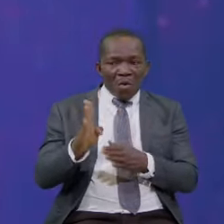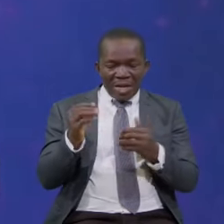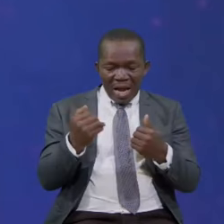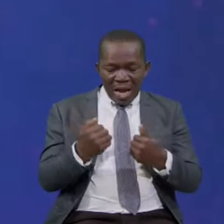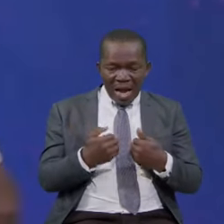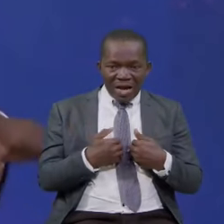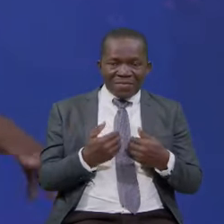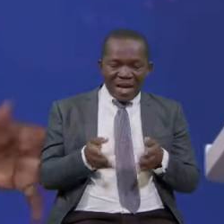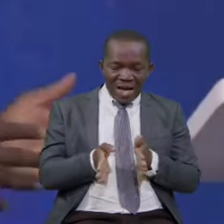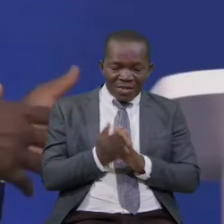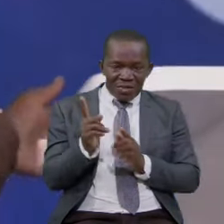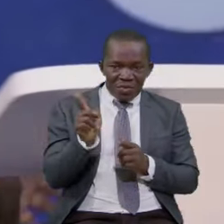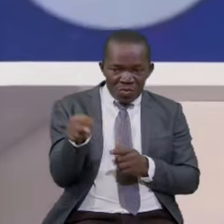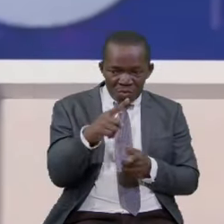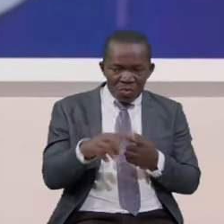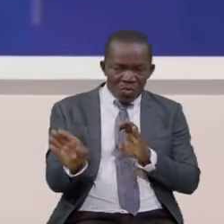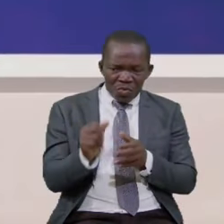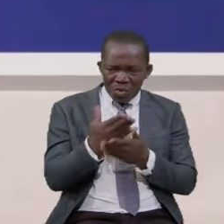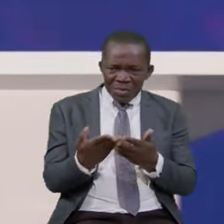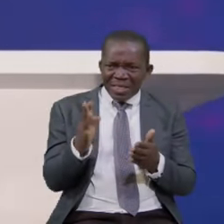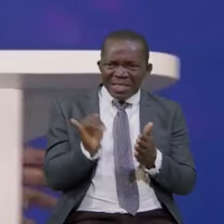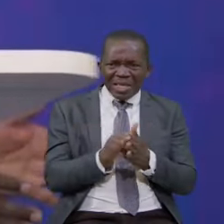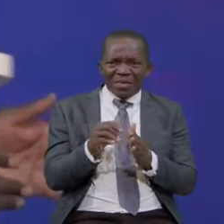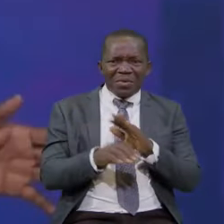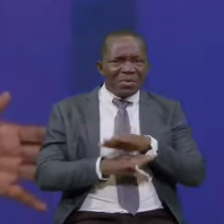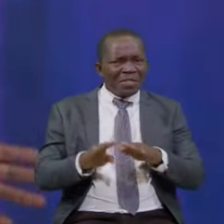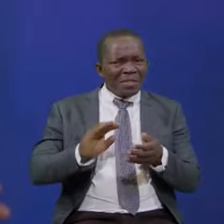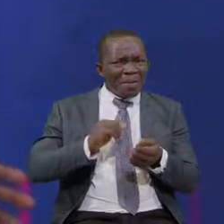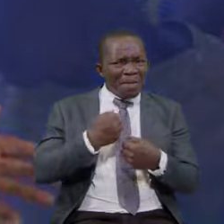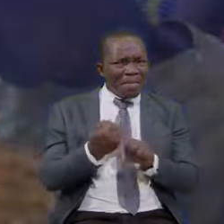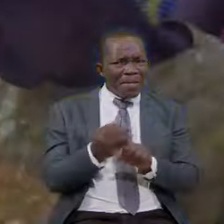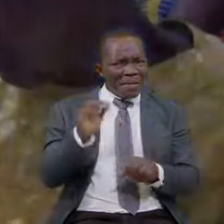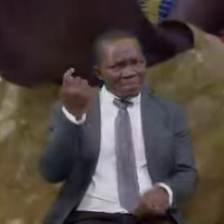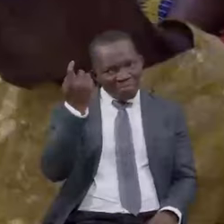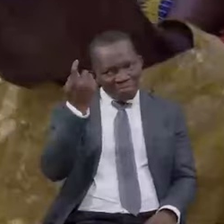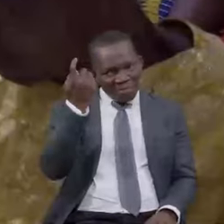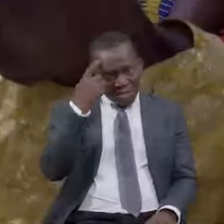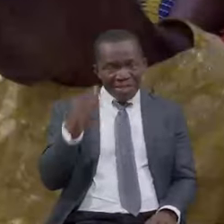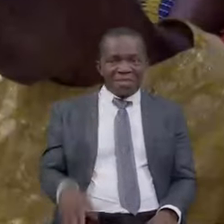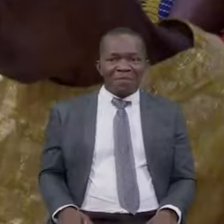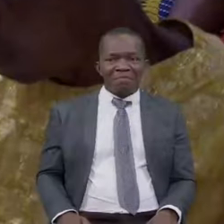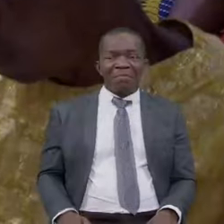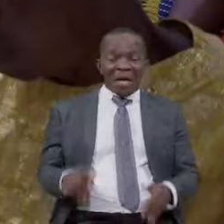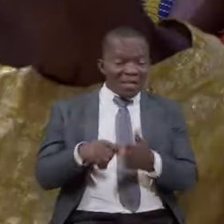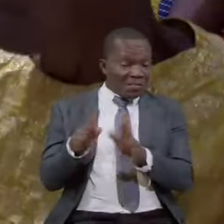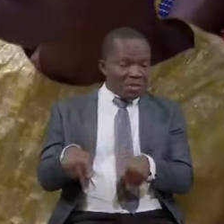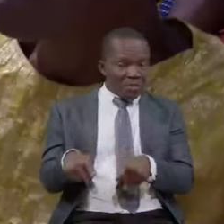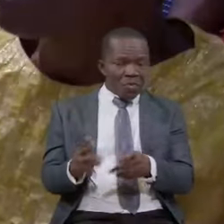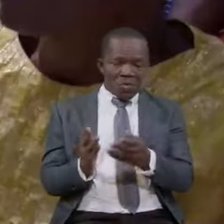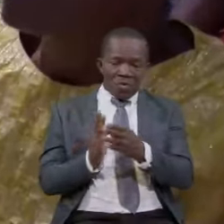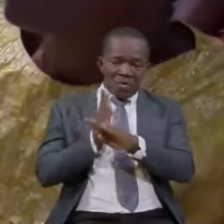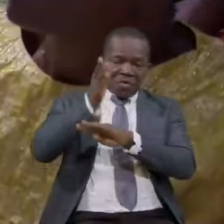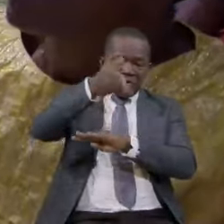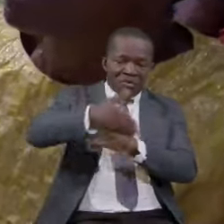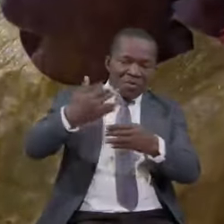a fait par la foi et ils sont venus comme tu vas passer